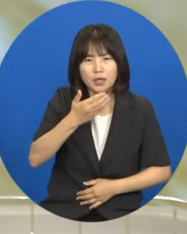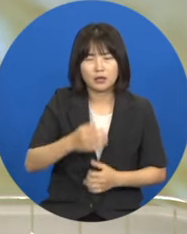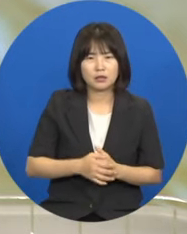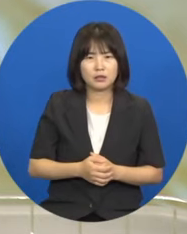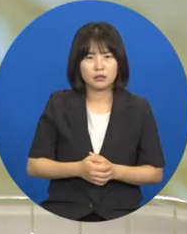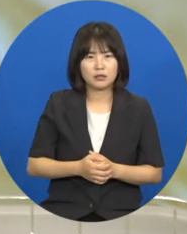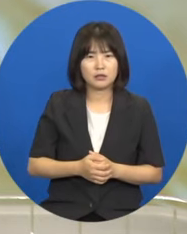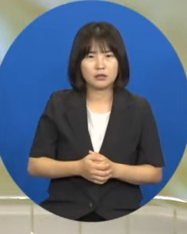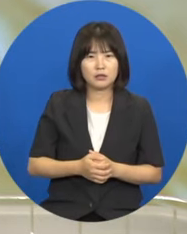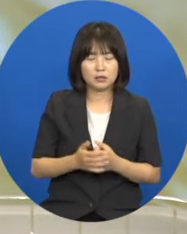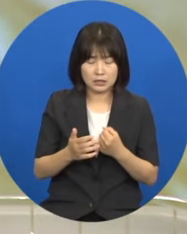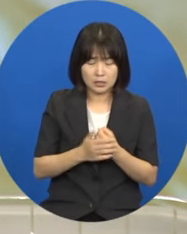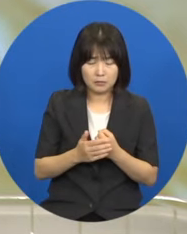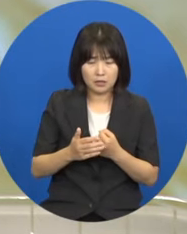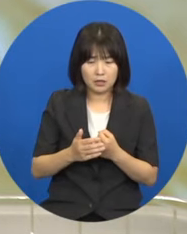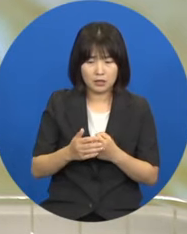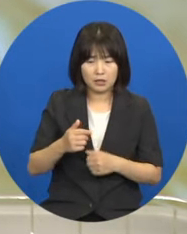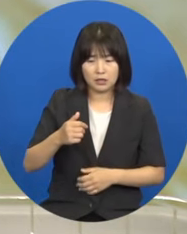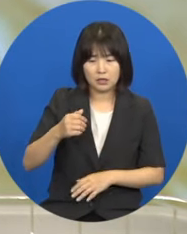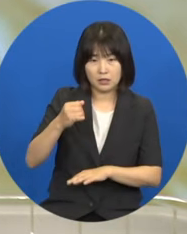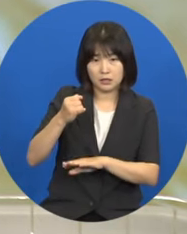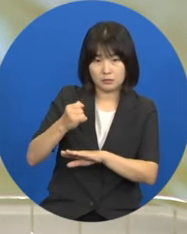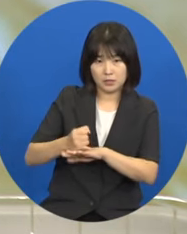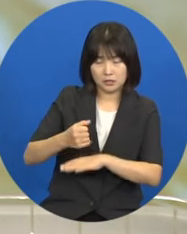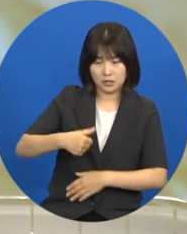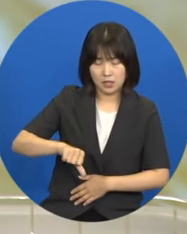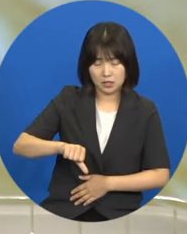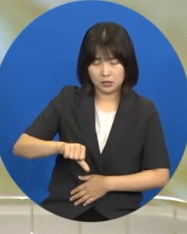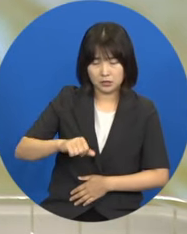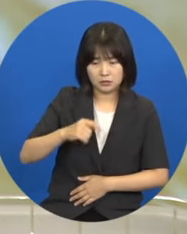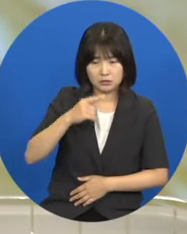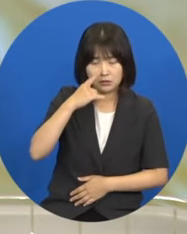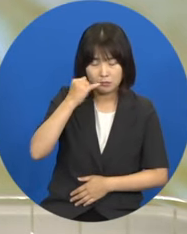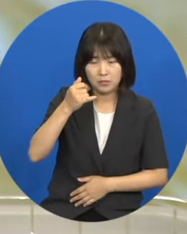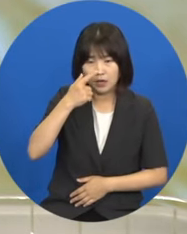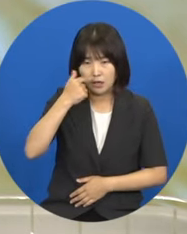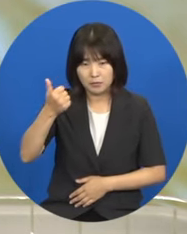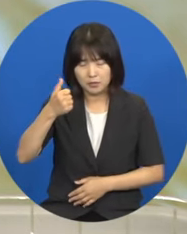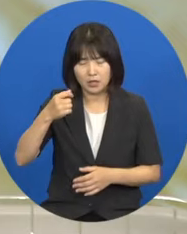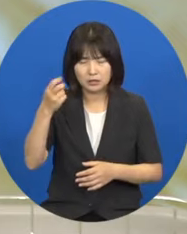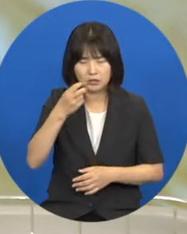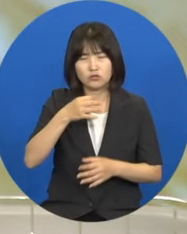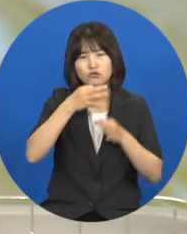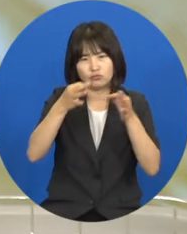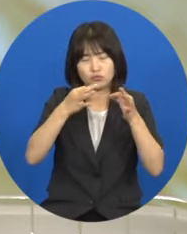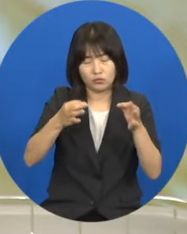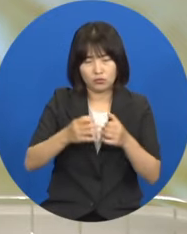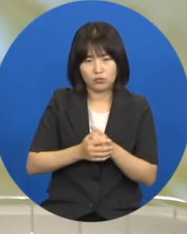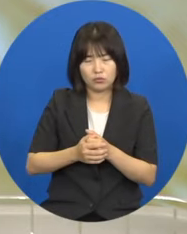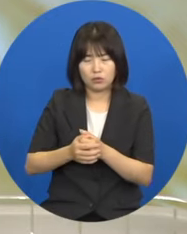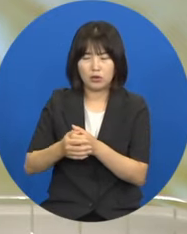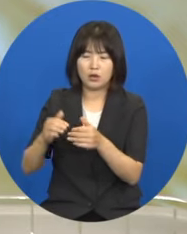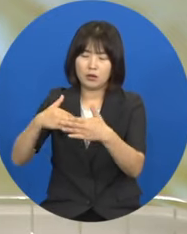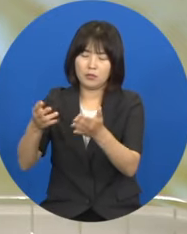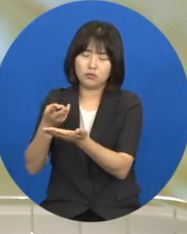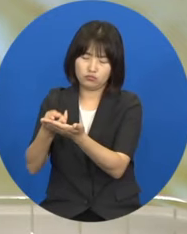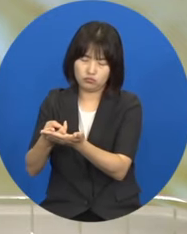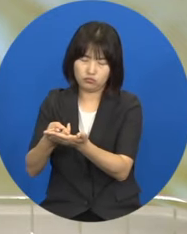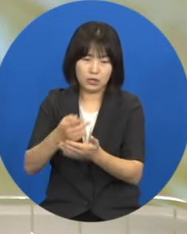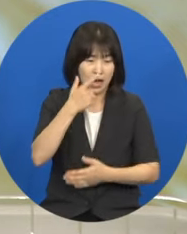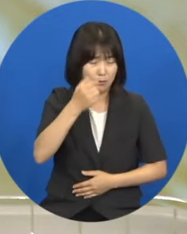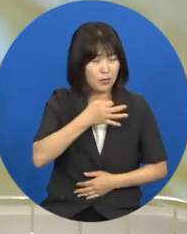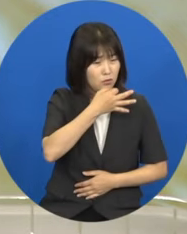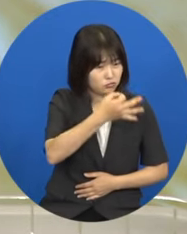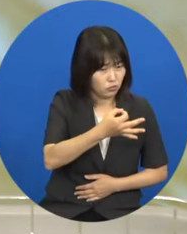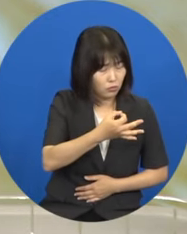있습니다. 그러다 보니 엄마 아빠를 자주 부릅니다. 안방에 누워있는 아이가 아빠 하고 부릅니다.